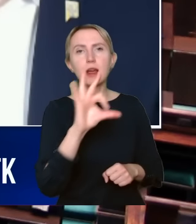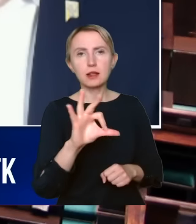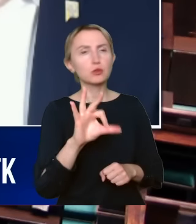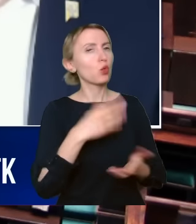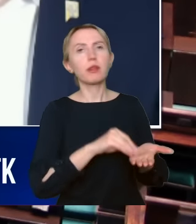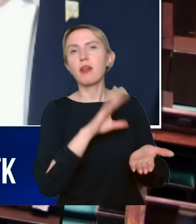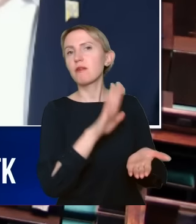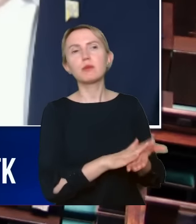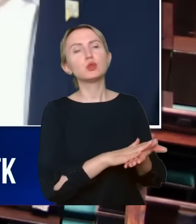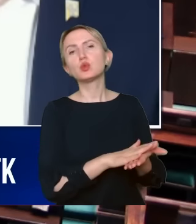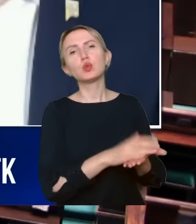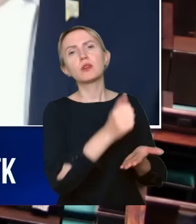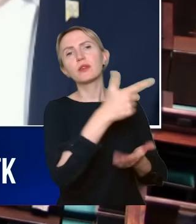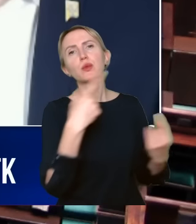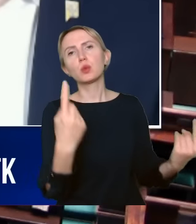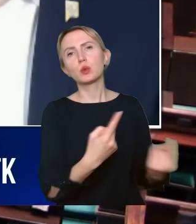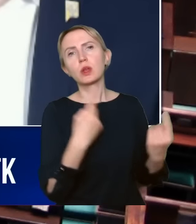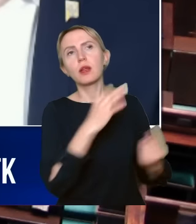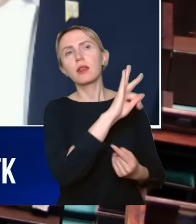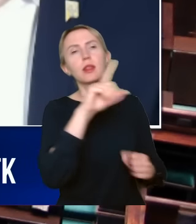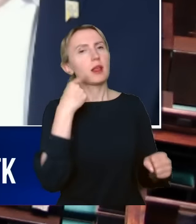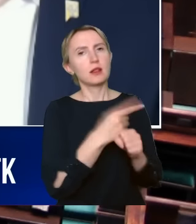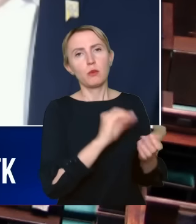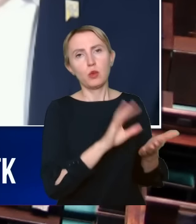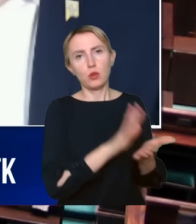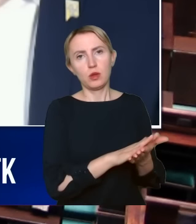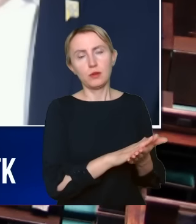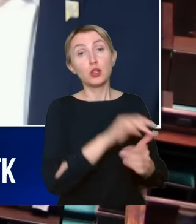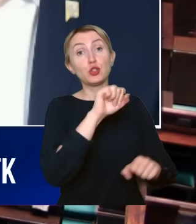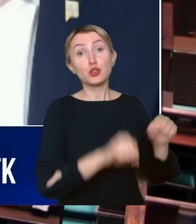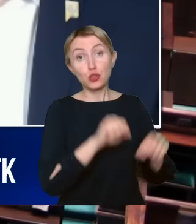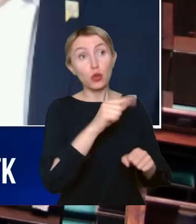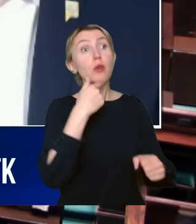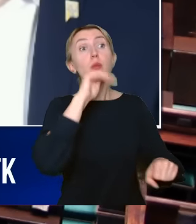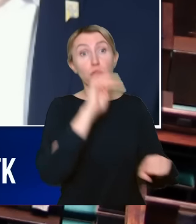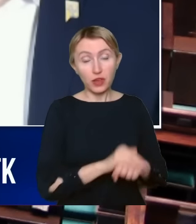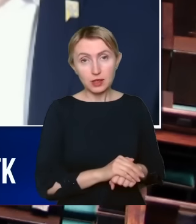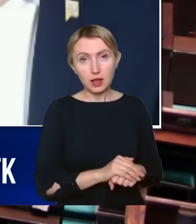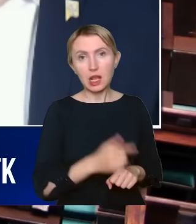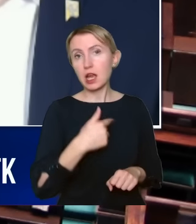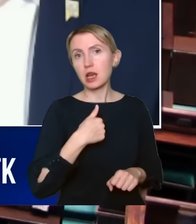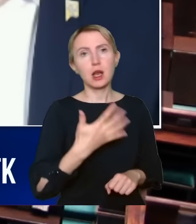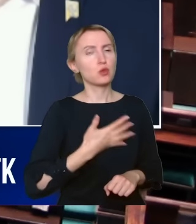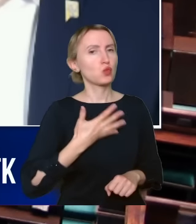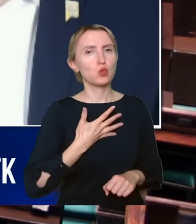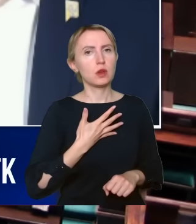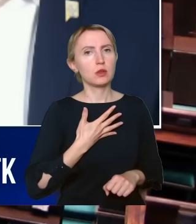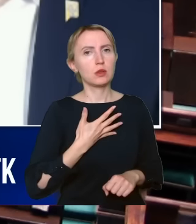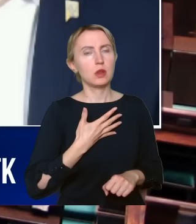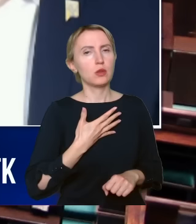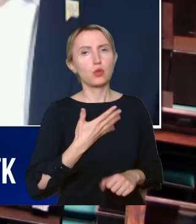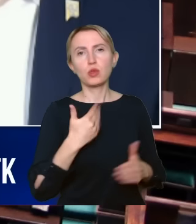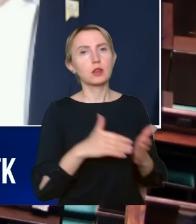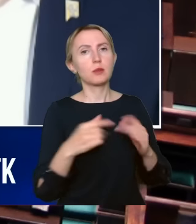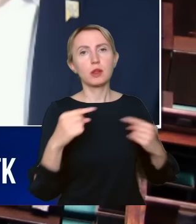wpisując w kilku przypadkach ich decyzji i tak dalej, i tak dalej. Sądy to potwierdzają, a więc w mojej ocenie nie podlega dyskusji, że ci